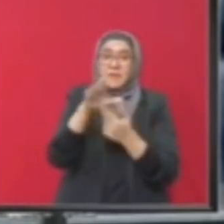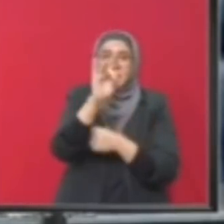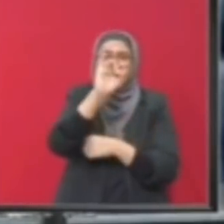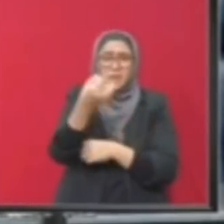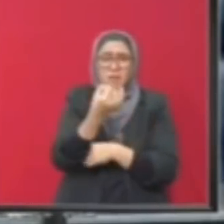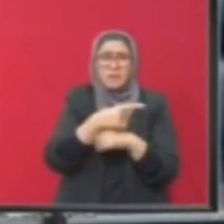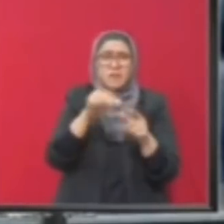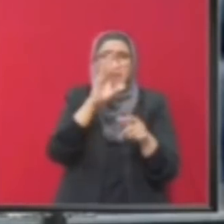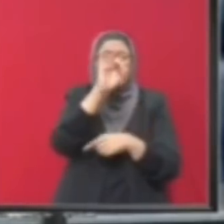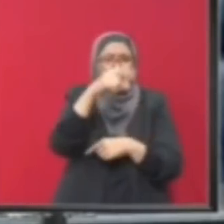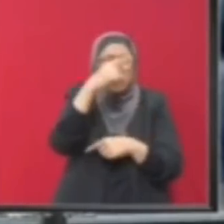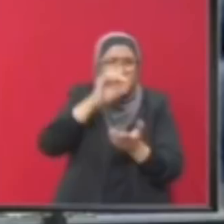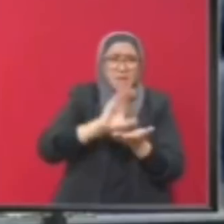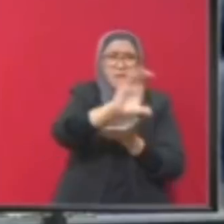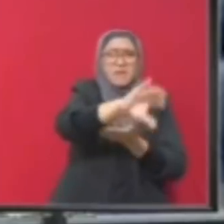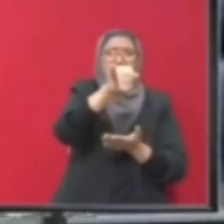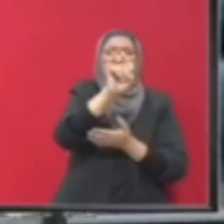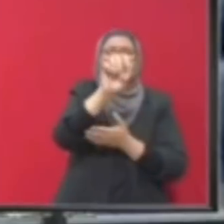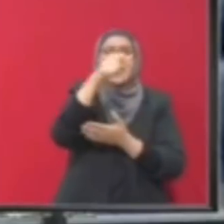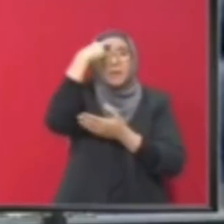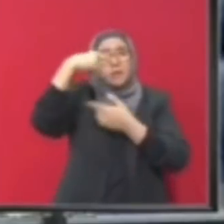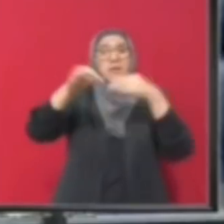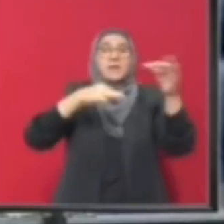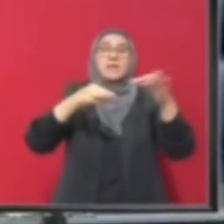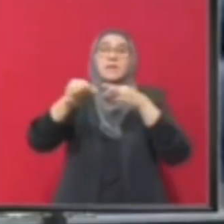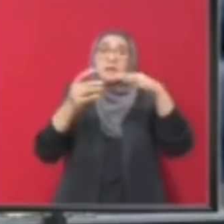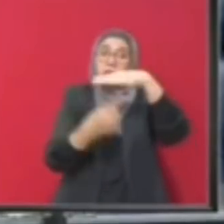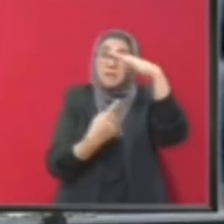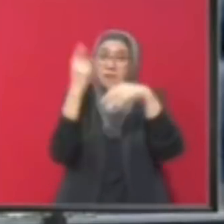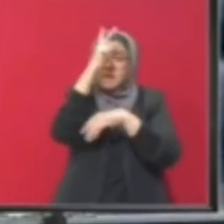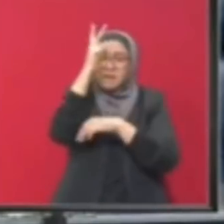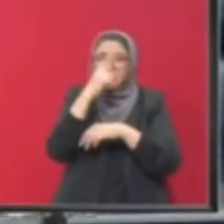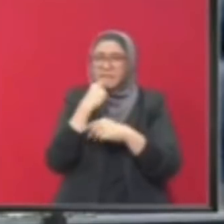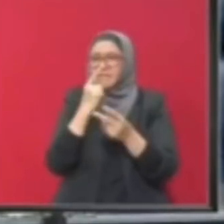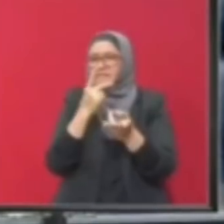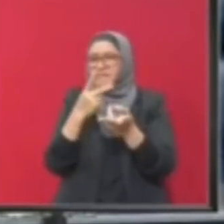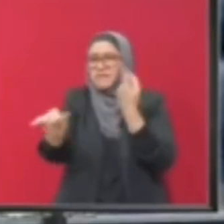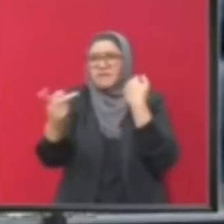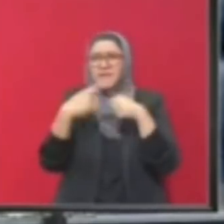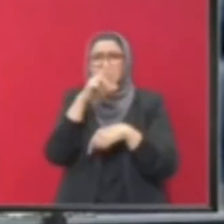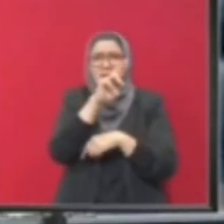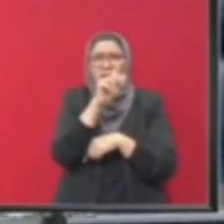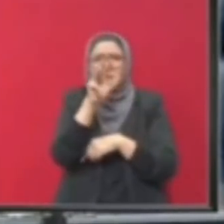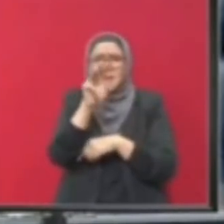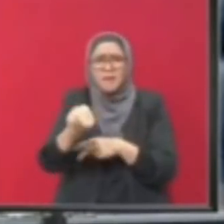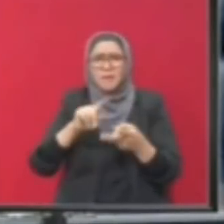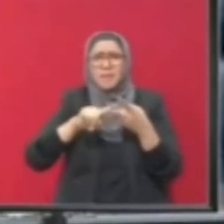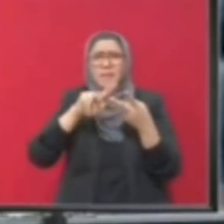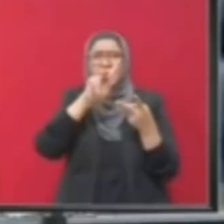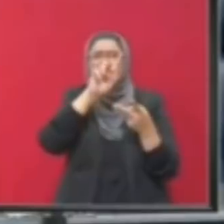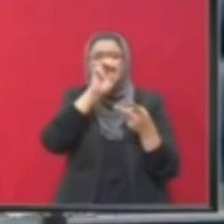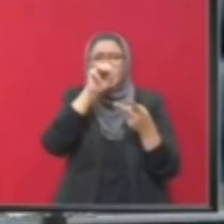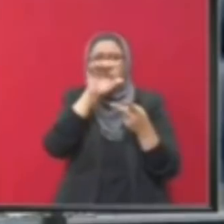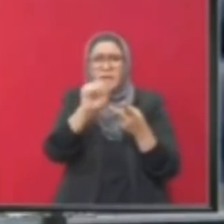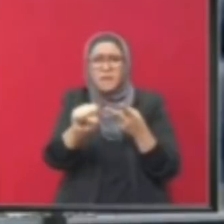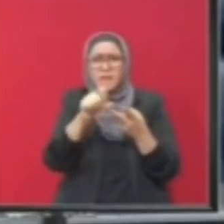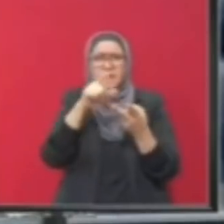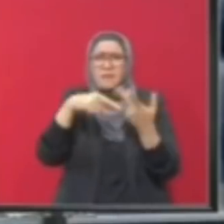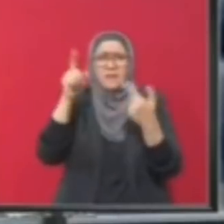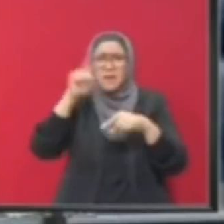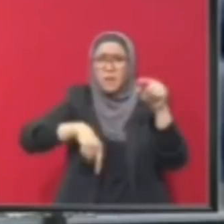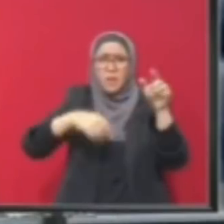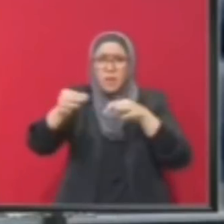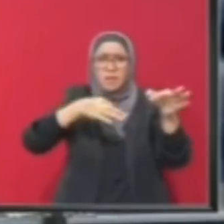jasa nak menerangkan dasar kerajaan? Takkan TV, RTM, kemas, agensi yang lain tak boleh